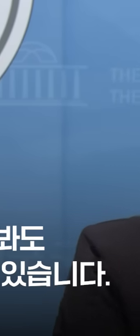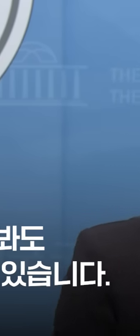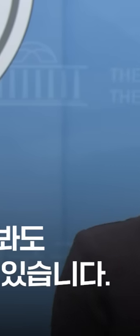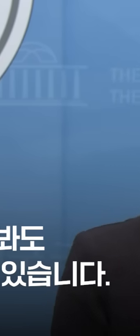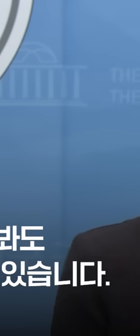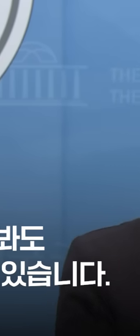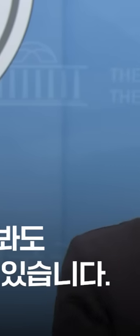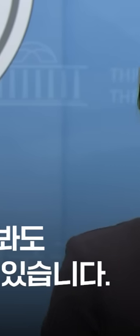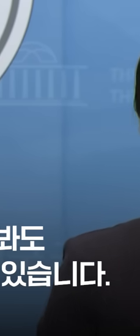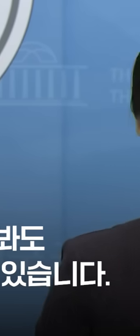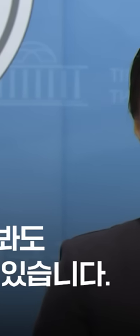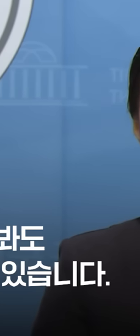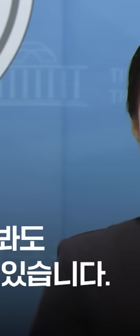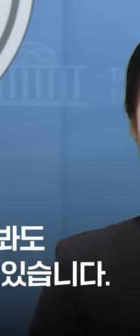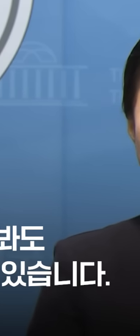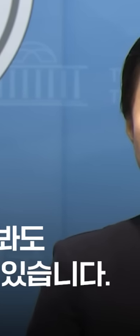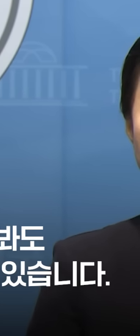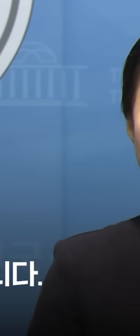수 있습니다